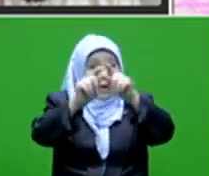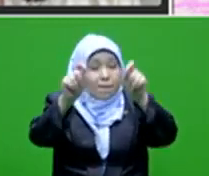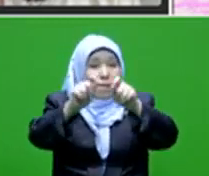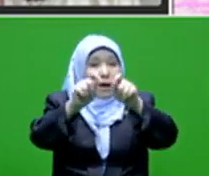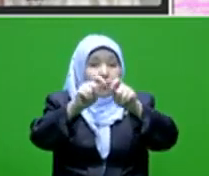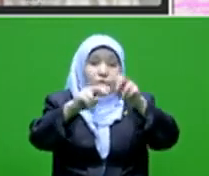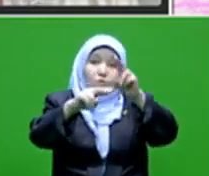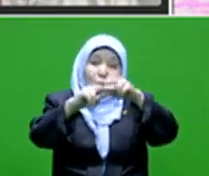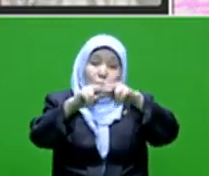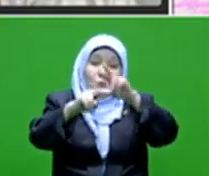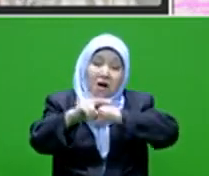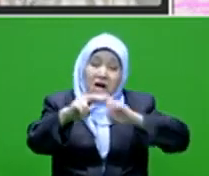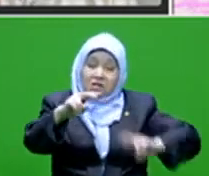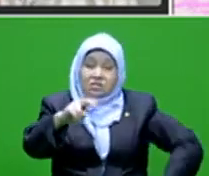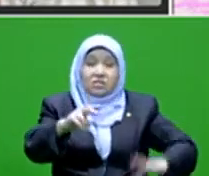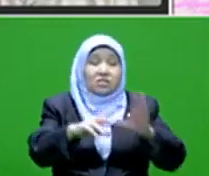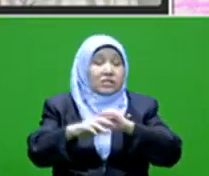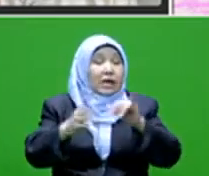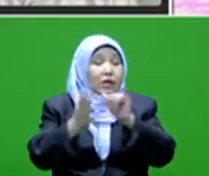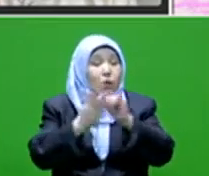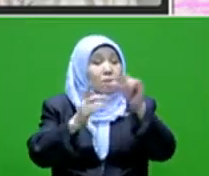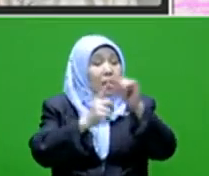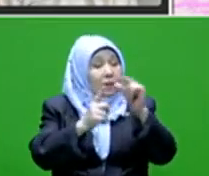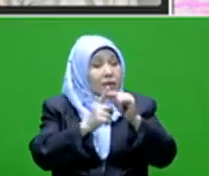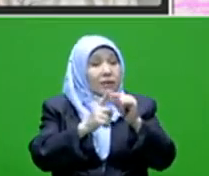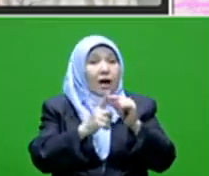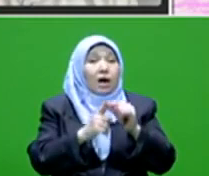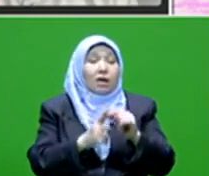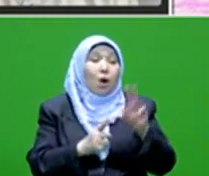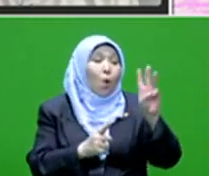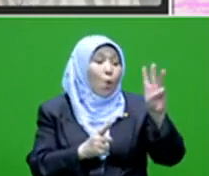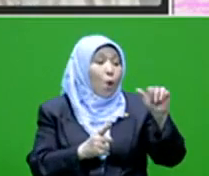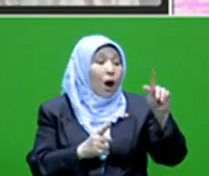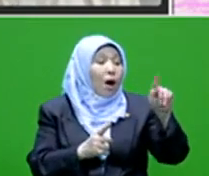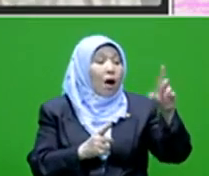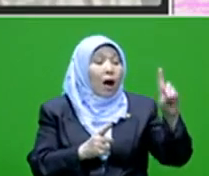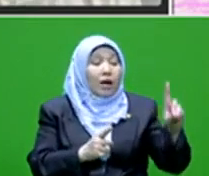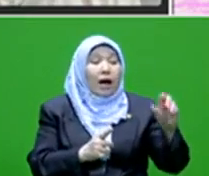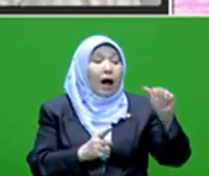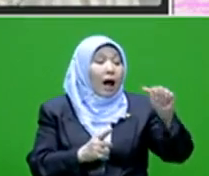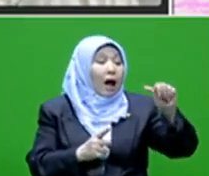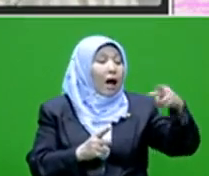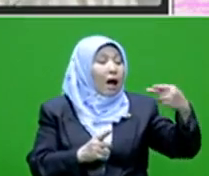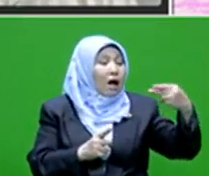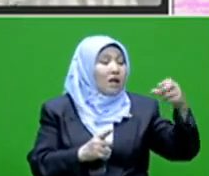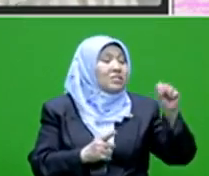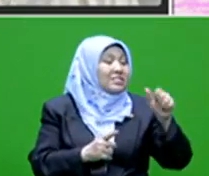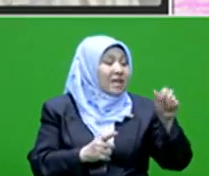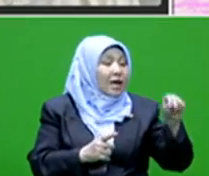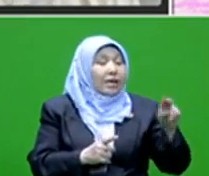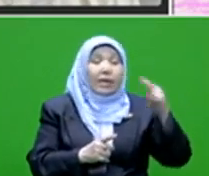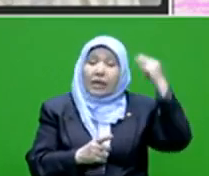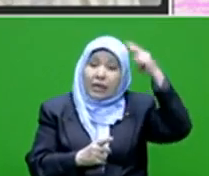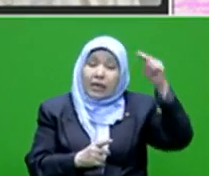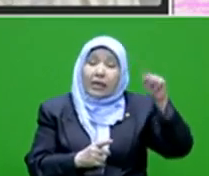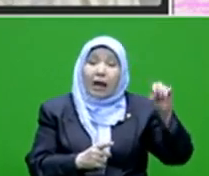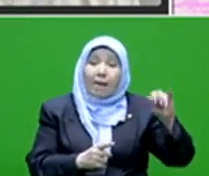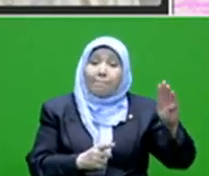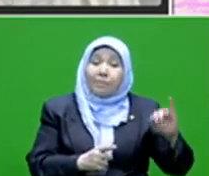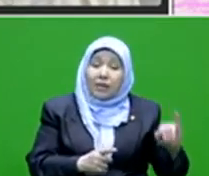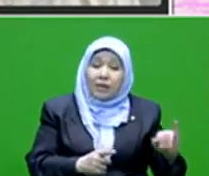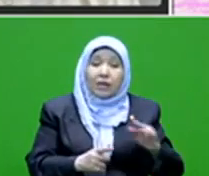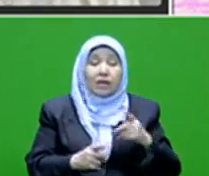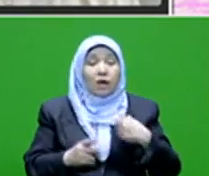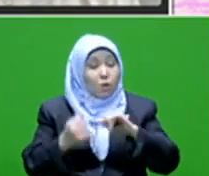Ustaz Don cakap tadi tentang istilah, ada perkataan waqad ahsanabi. Kita nak baca ayat 100 di hujung-hujung ni Ustaz ya. Masa